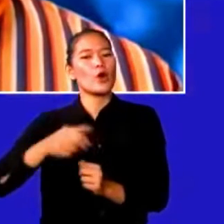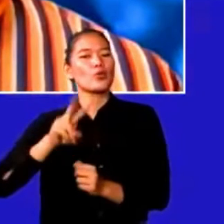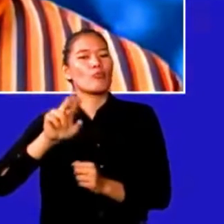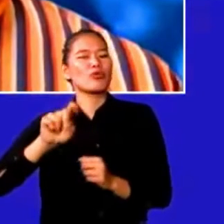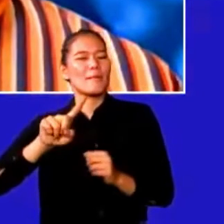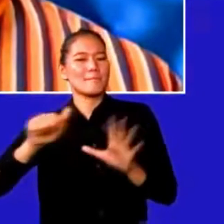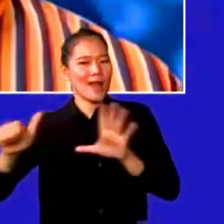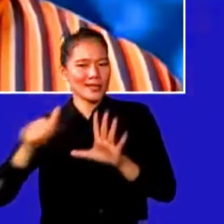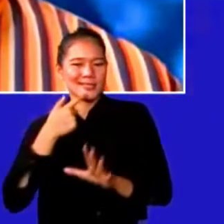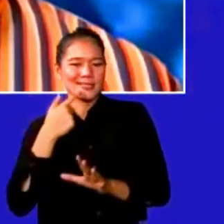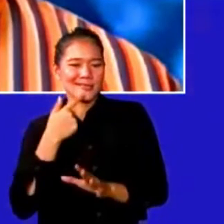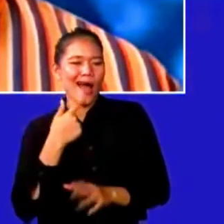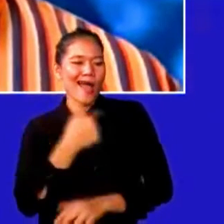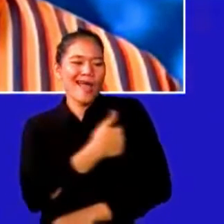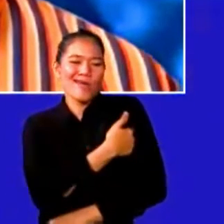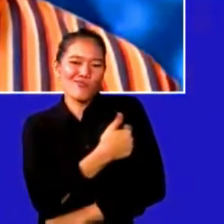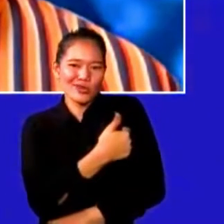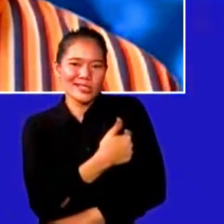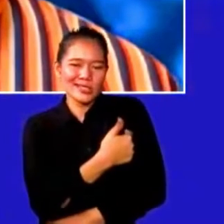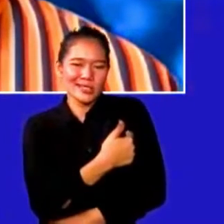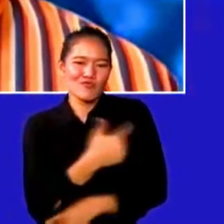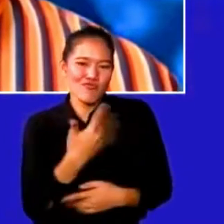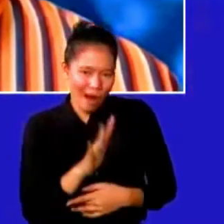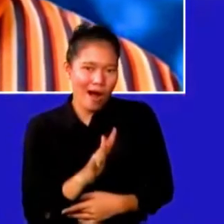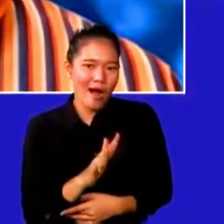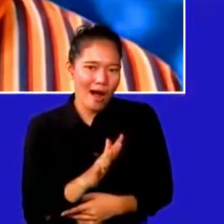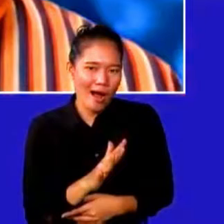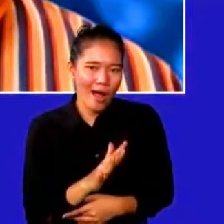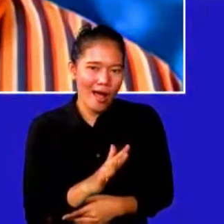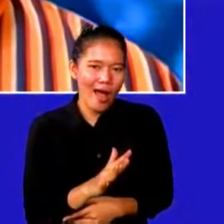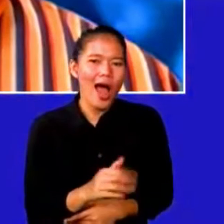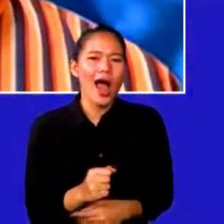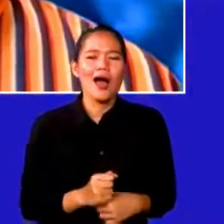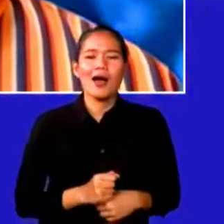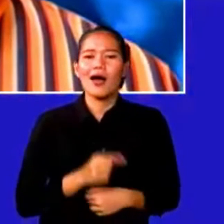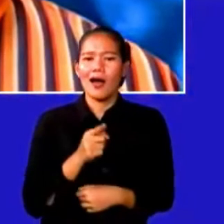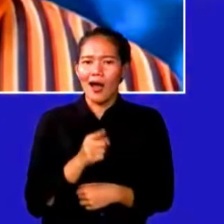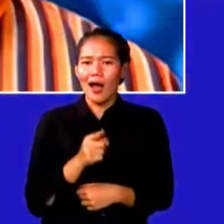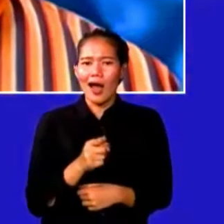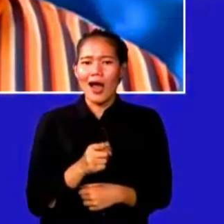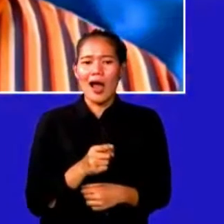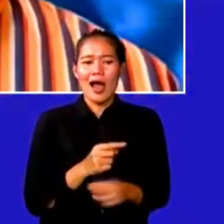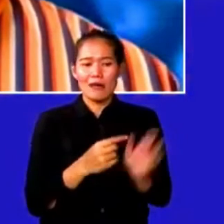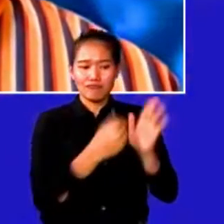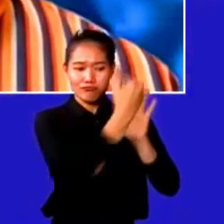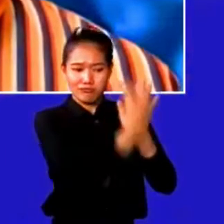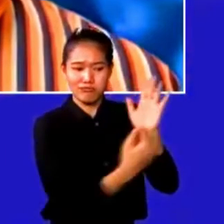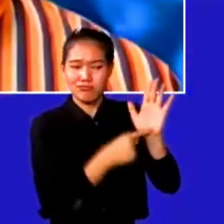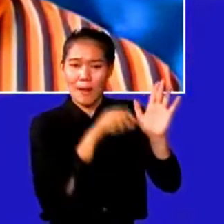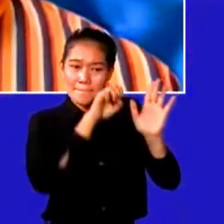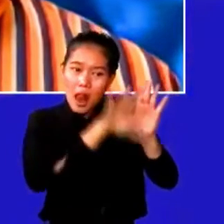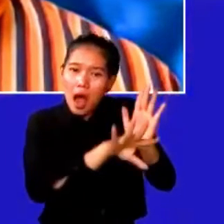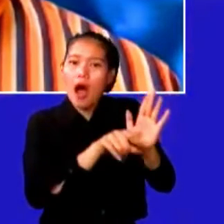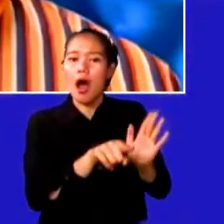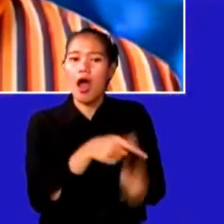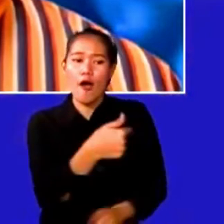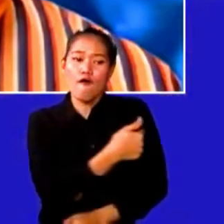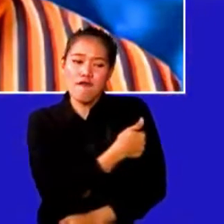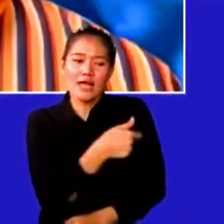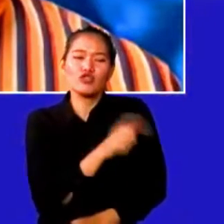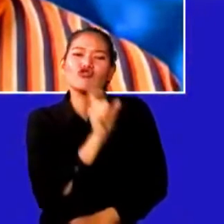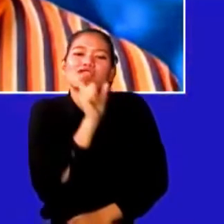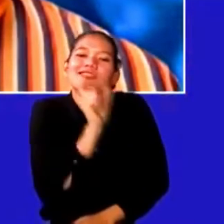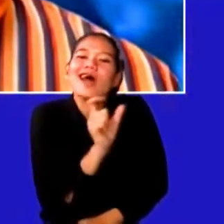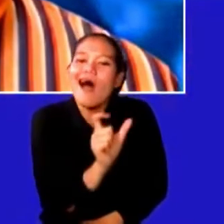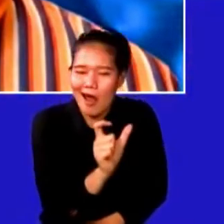2016 tentang imunisasi atau vaksinasi yang pada prinsipnya ditegaskan bahwa vaksinasi sebagai salah